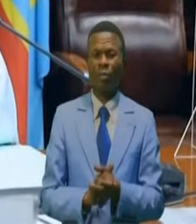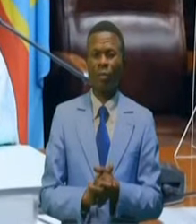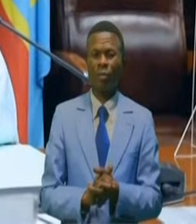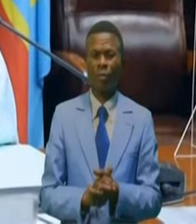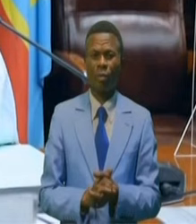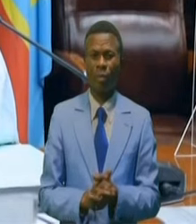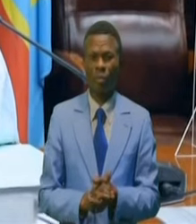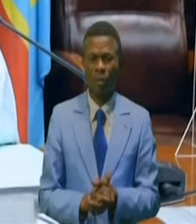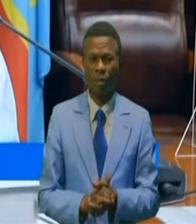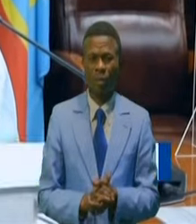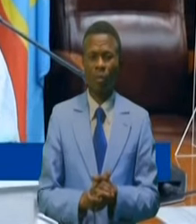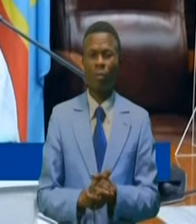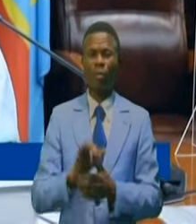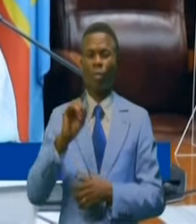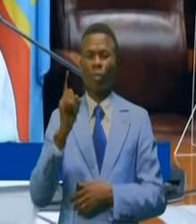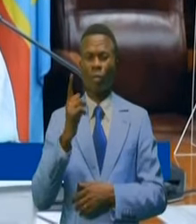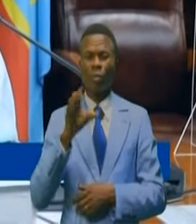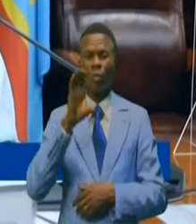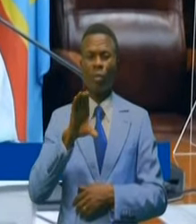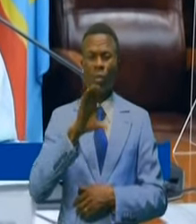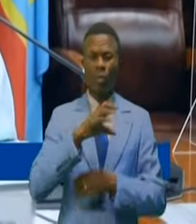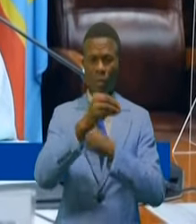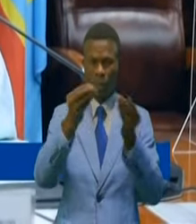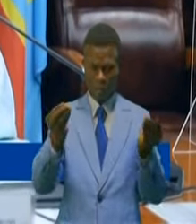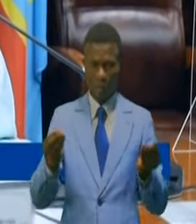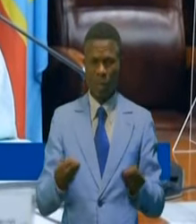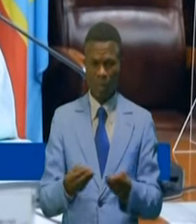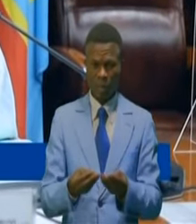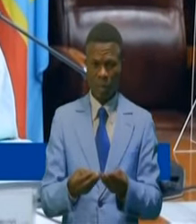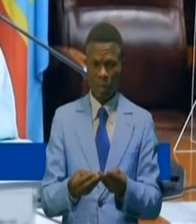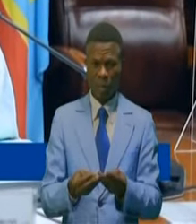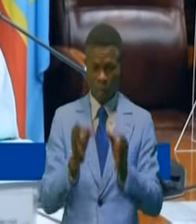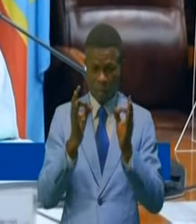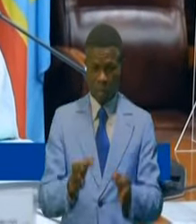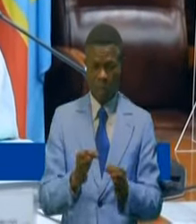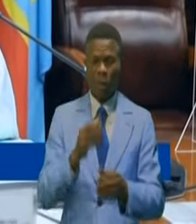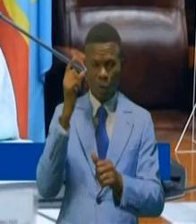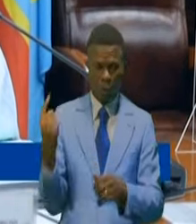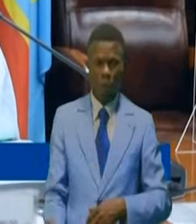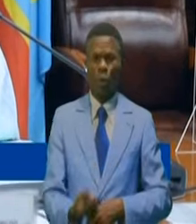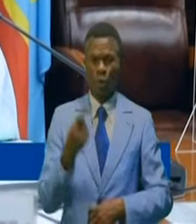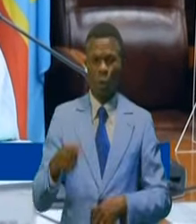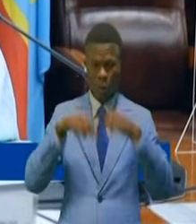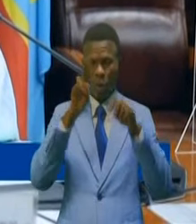conseil d'administration de la banque, au nom des cadres de la banque, mes vœux meilleurs pour l'année 2020.